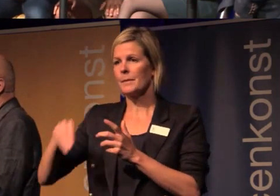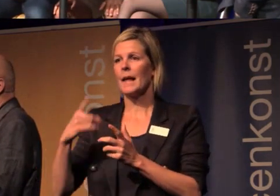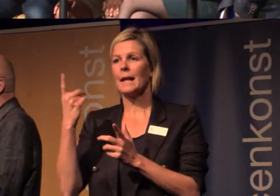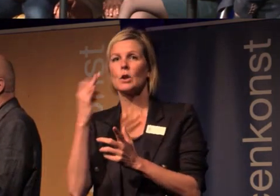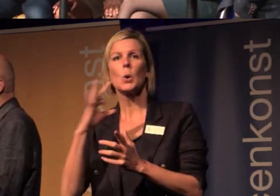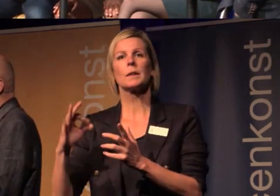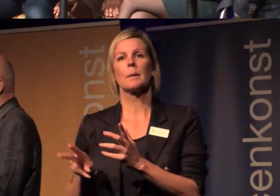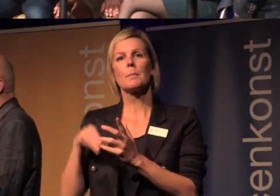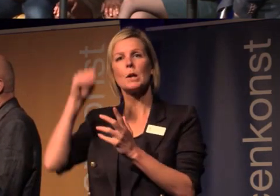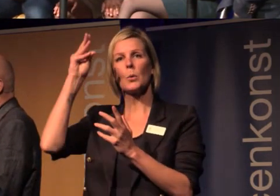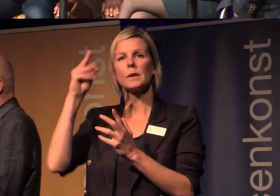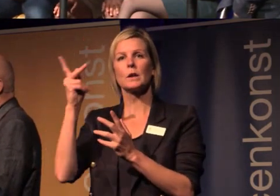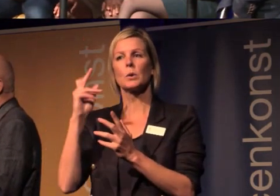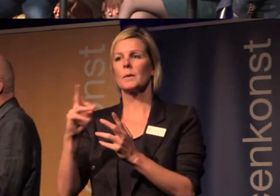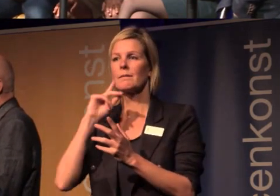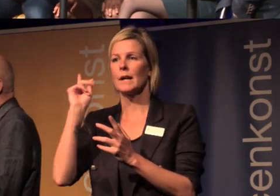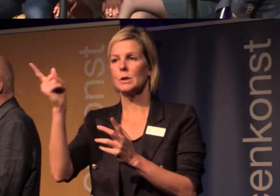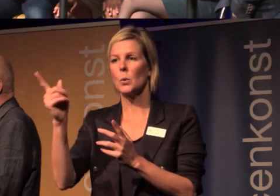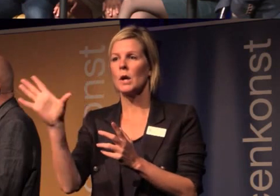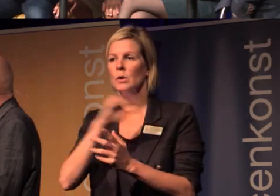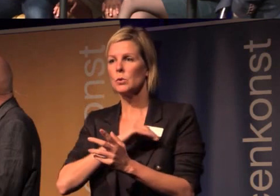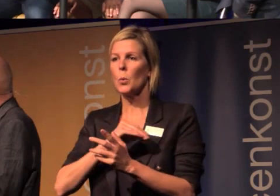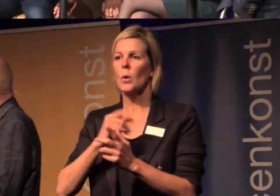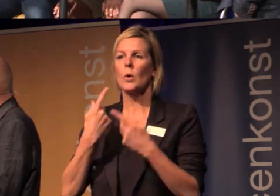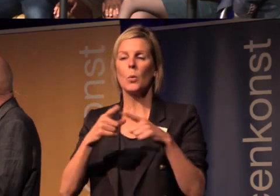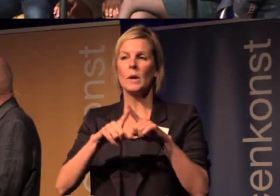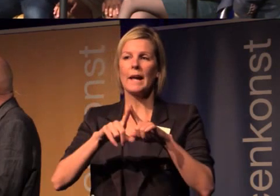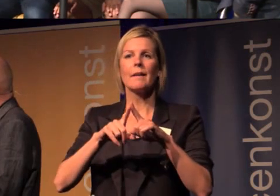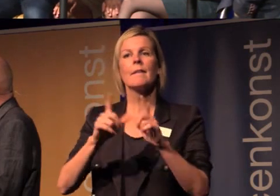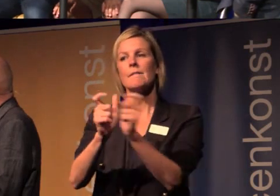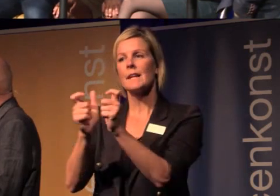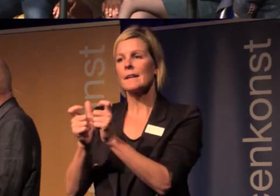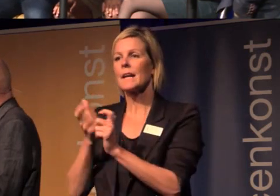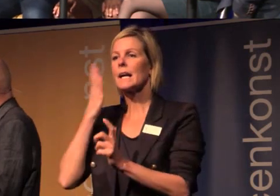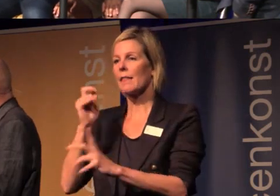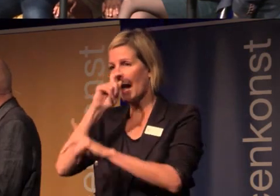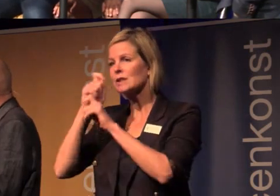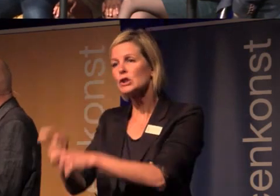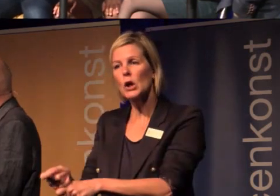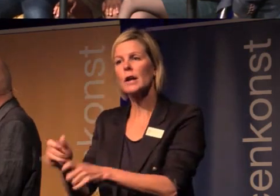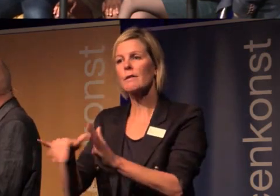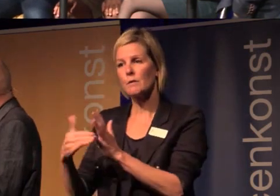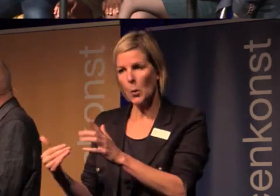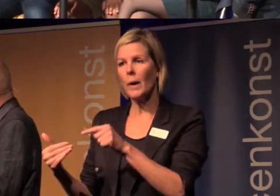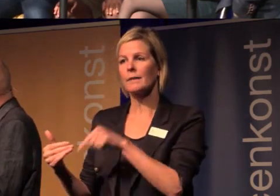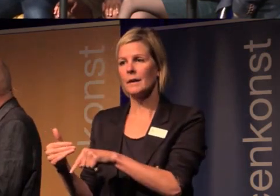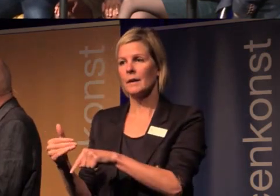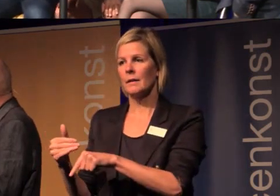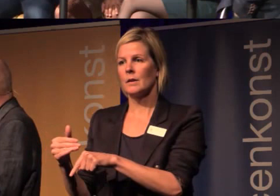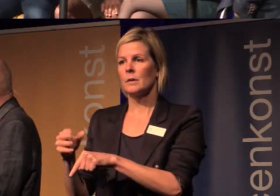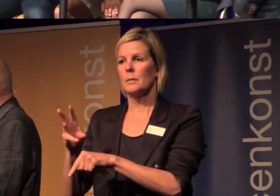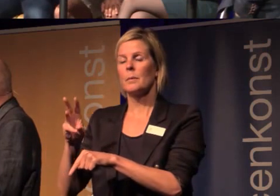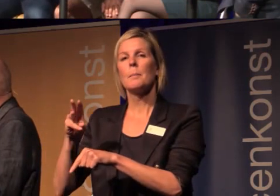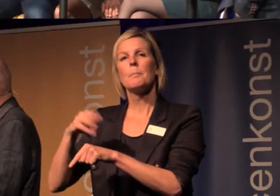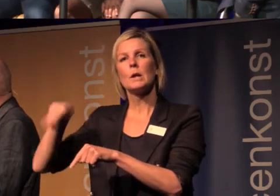om året på bidrag som bara kan sökas av ideella föreningar i miljonprogramsområden. Sen vill jag också kommentera det här med att minska avståndet till